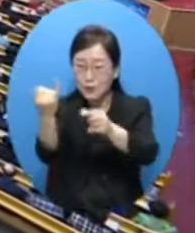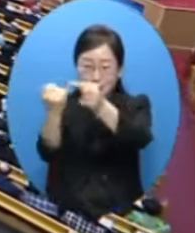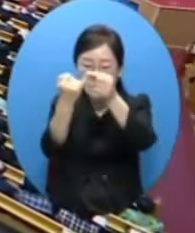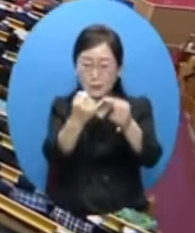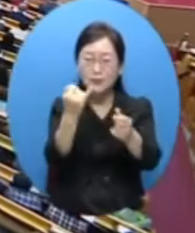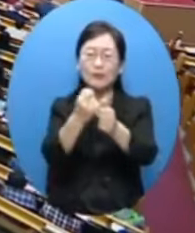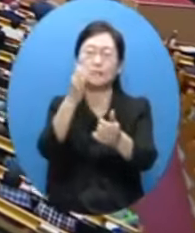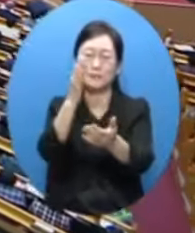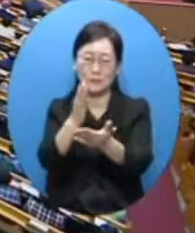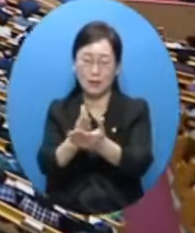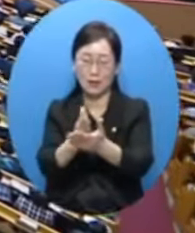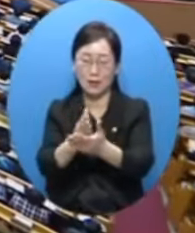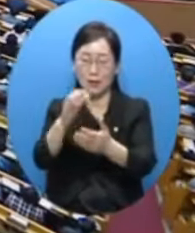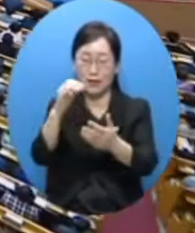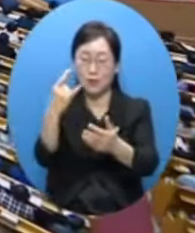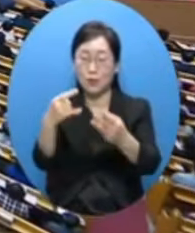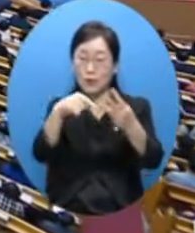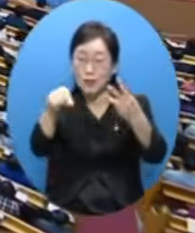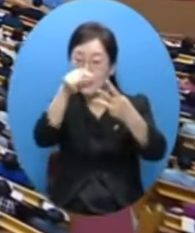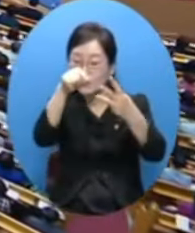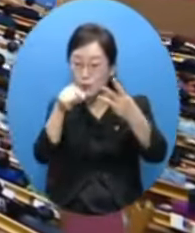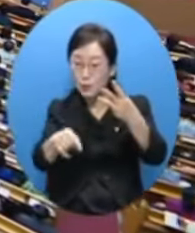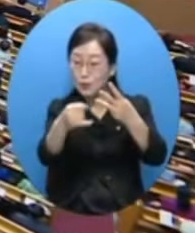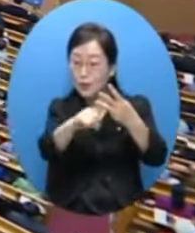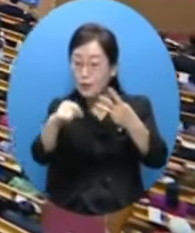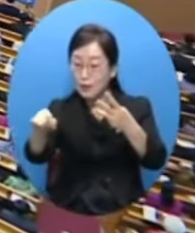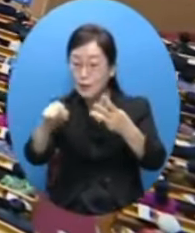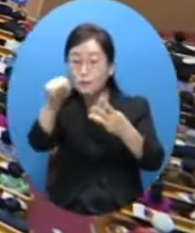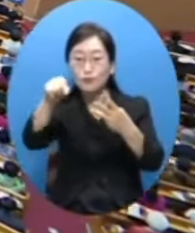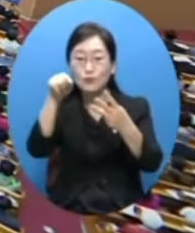너희 외삼촌 딸 중에